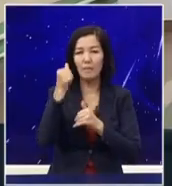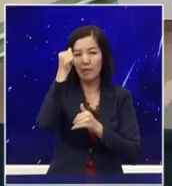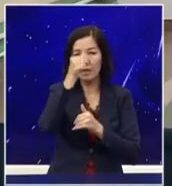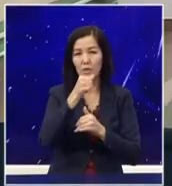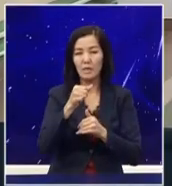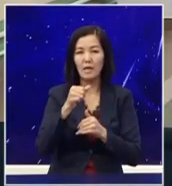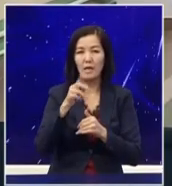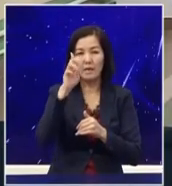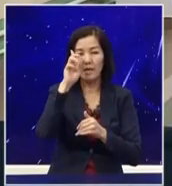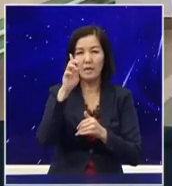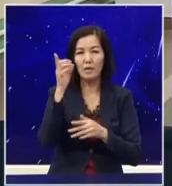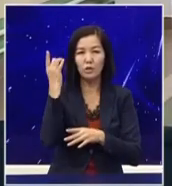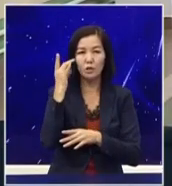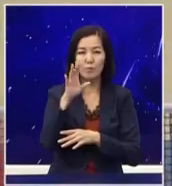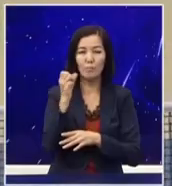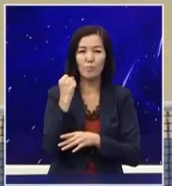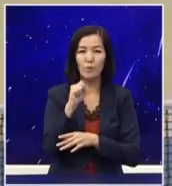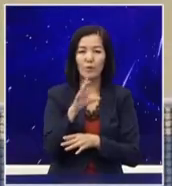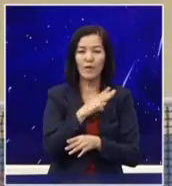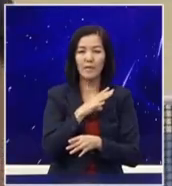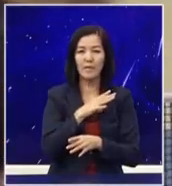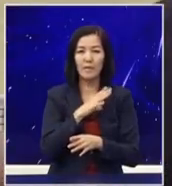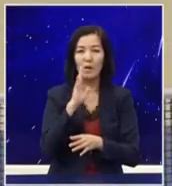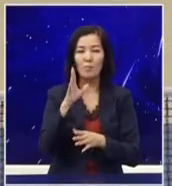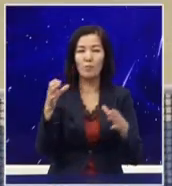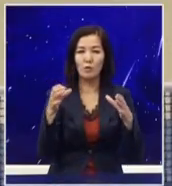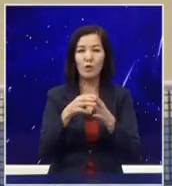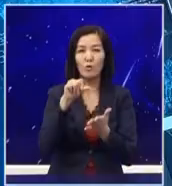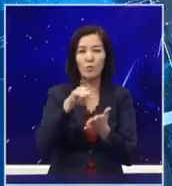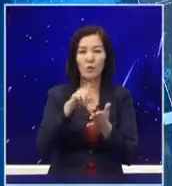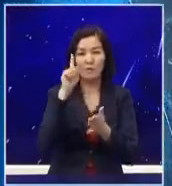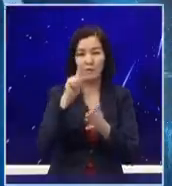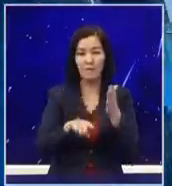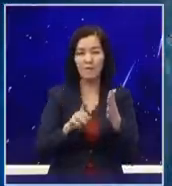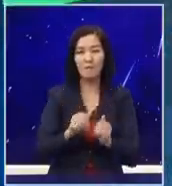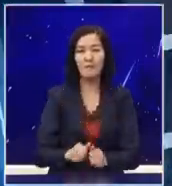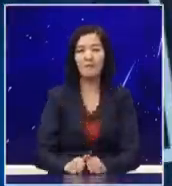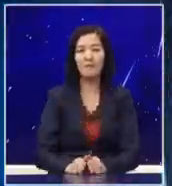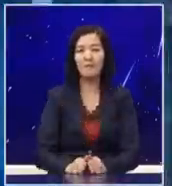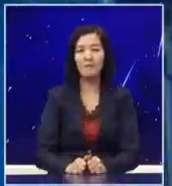чемпионатында. Мына жасөспірімдер болашақта сол клубтың ойыншылары болады деген үміт бар.